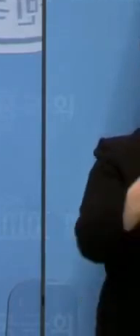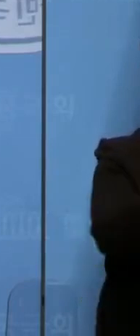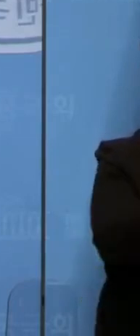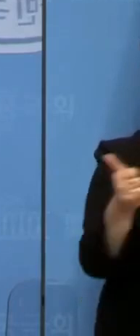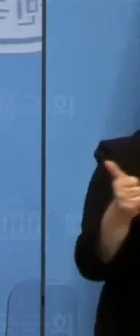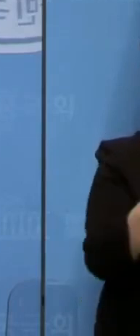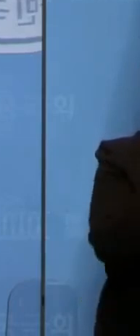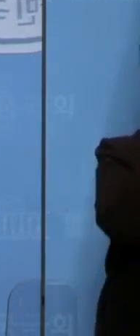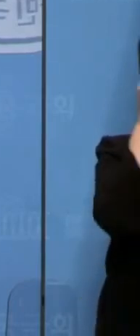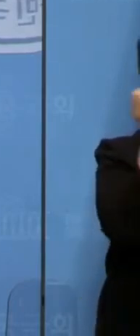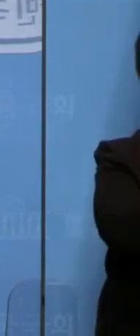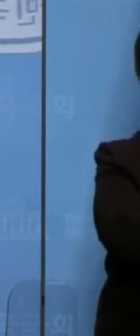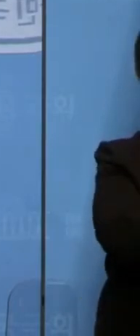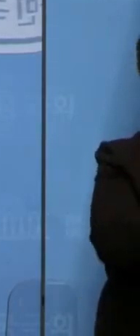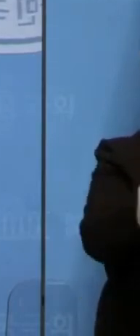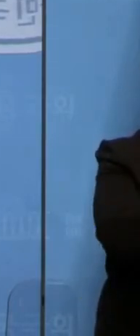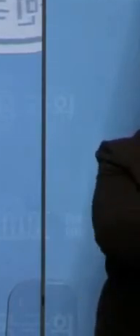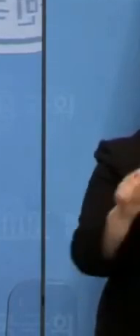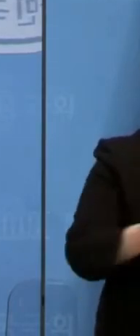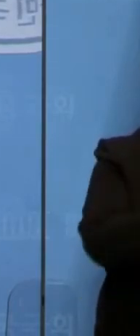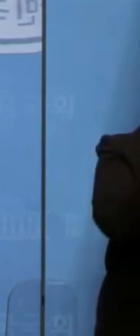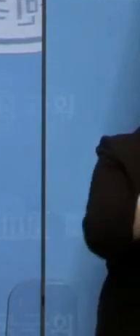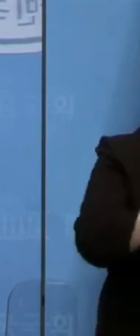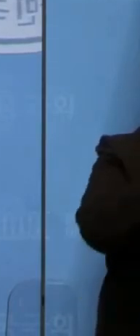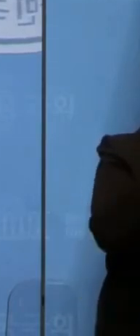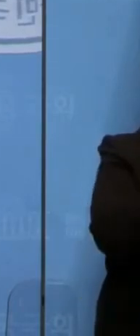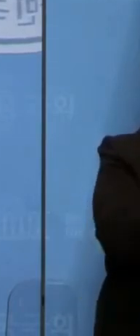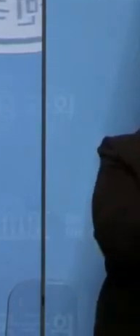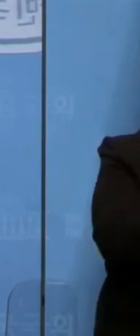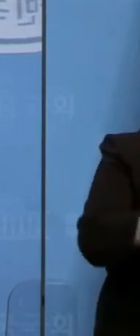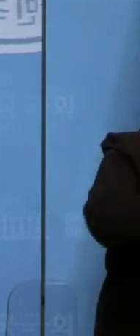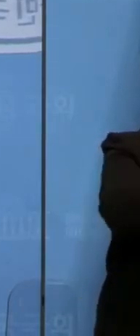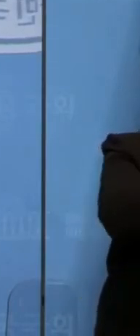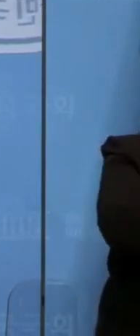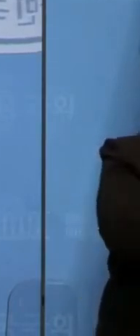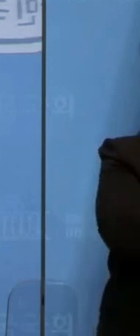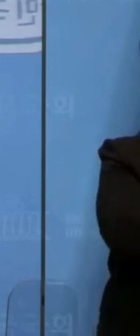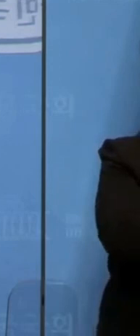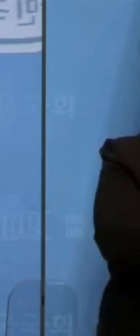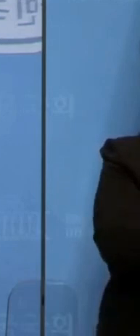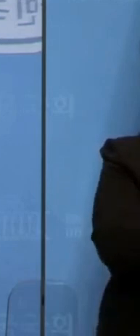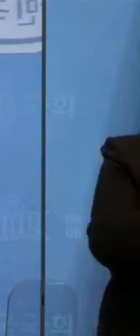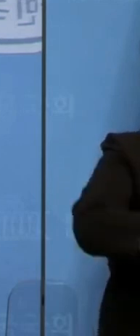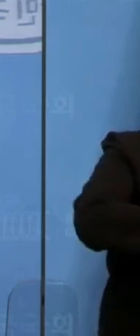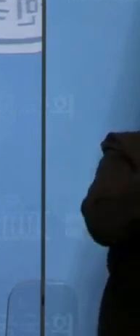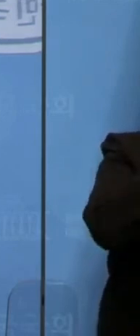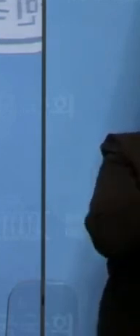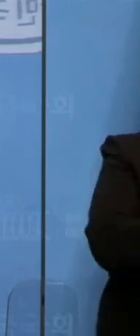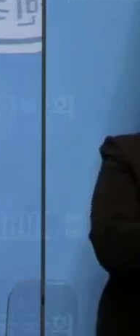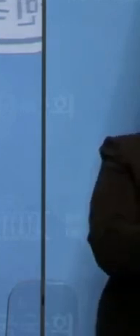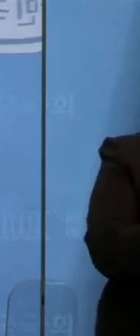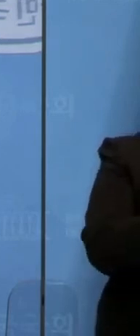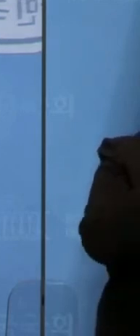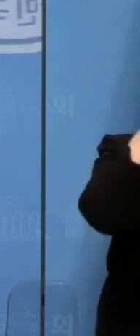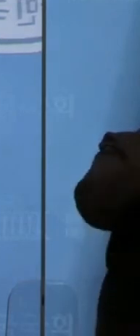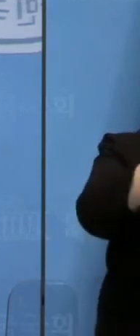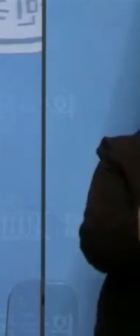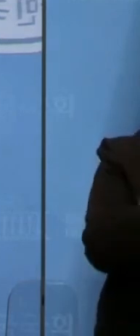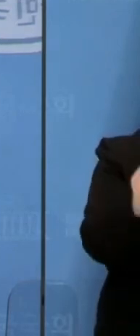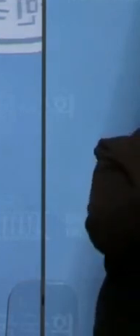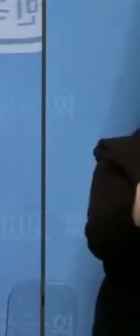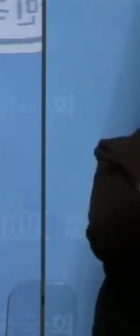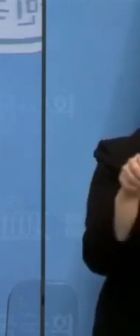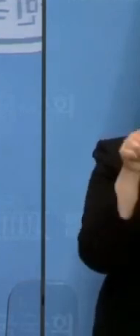국민을 깔보고 국민의 삶을 피폐하게 하고 정의와 민주주의를 파괴하는 자들을